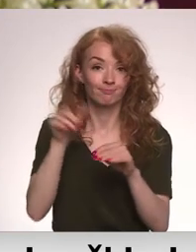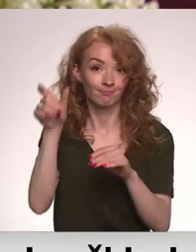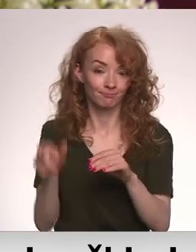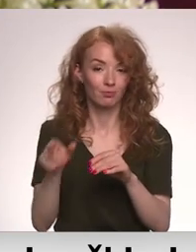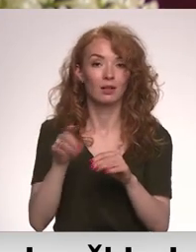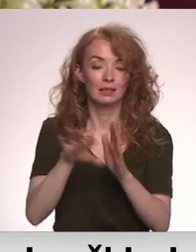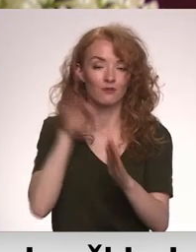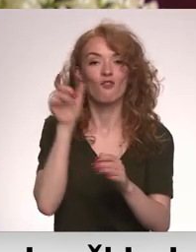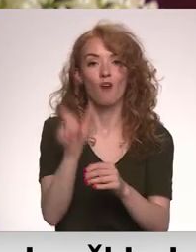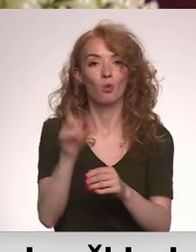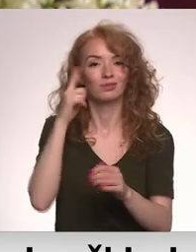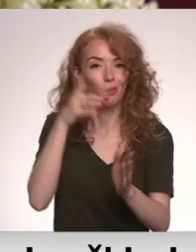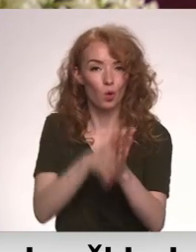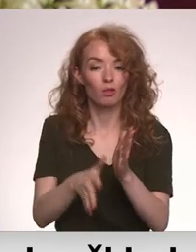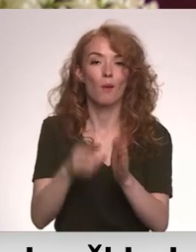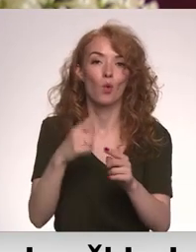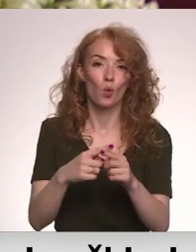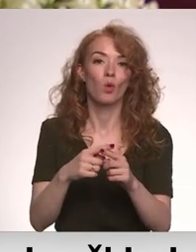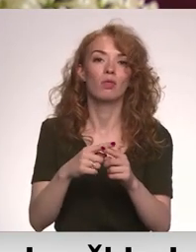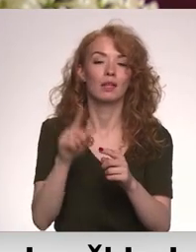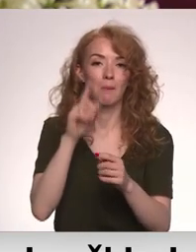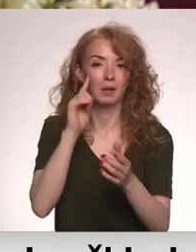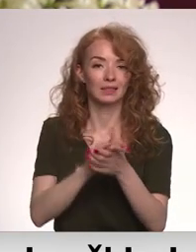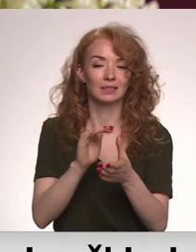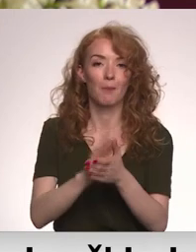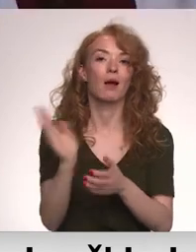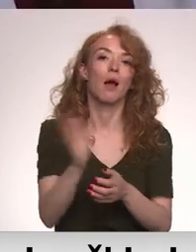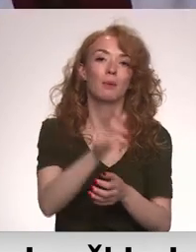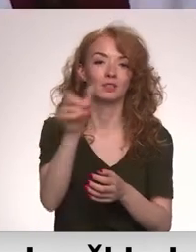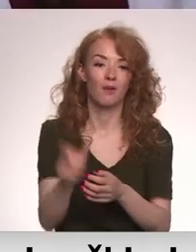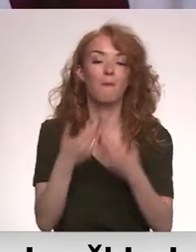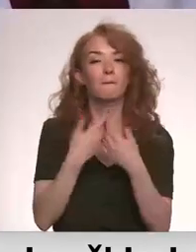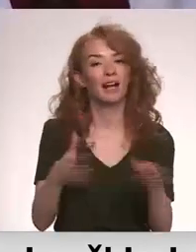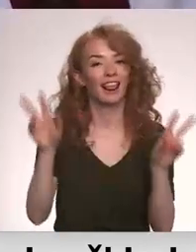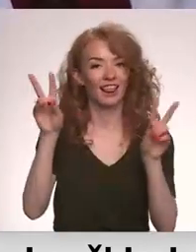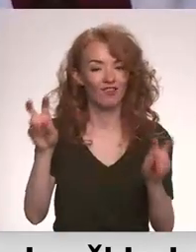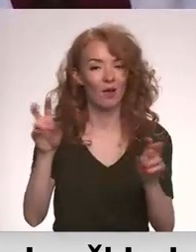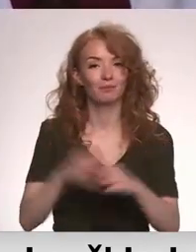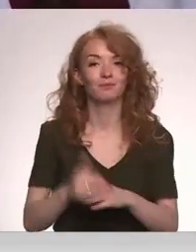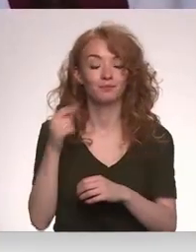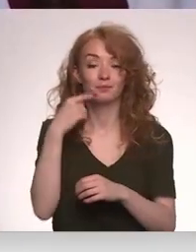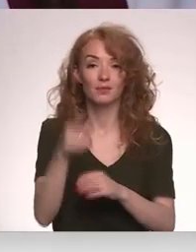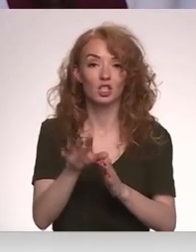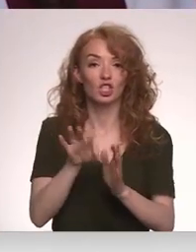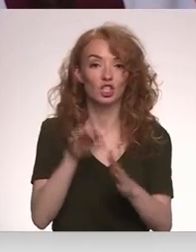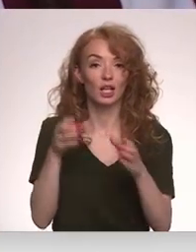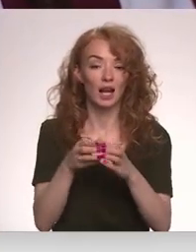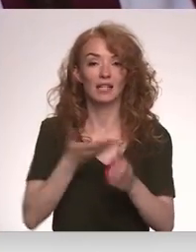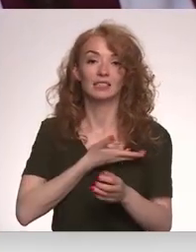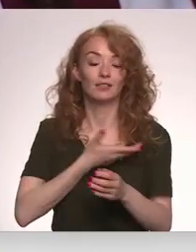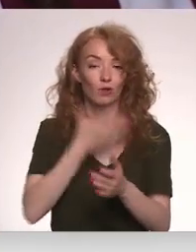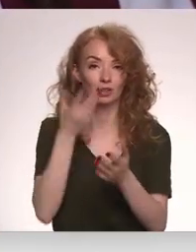ir saprotams un uzrunājošs katram latvietim – brīve. Šķirne dzīvoja savu